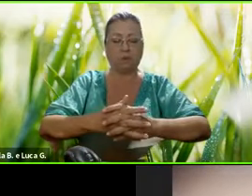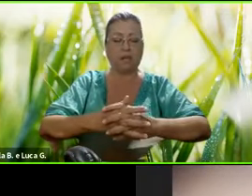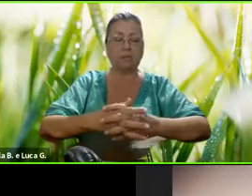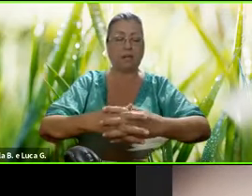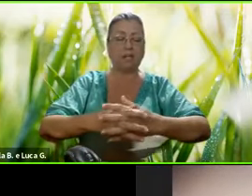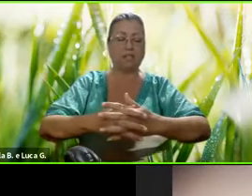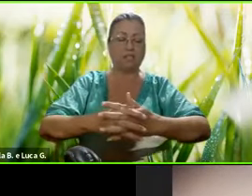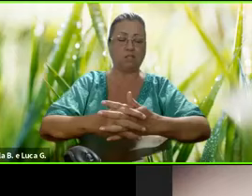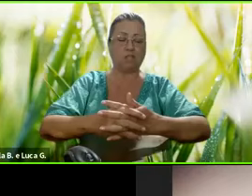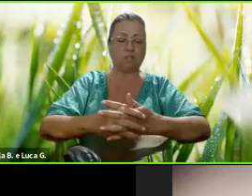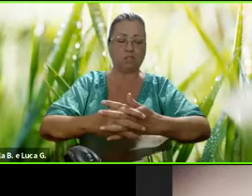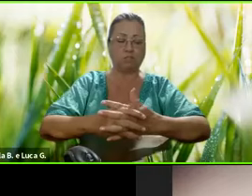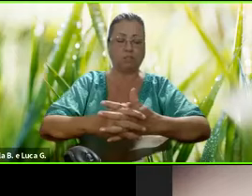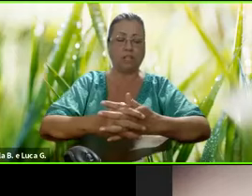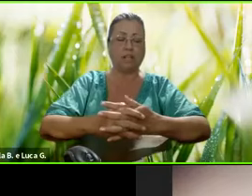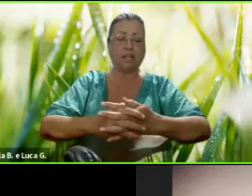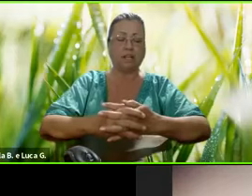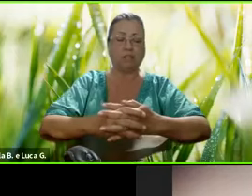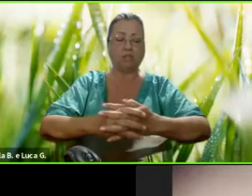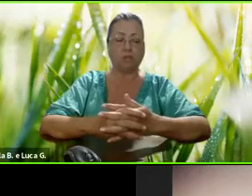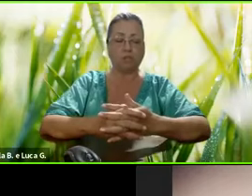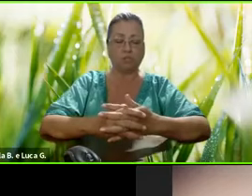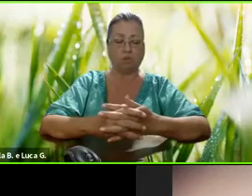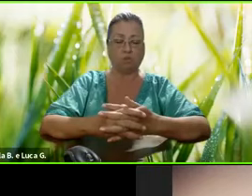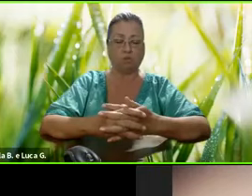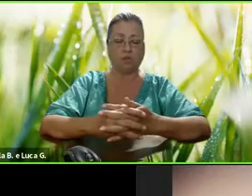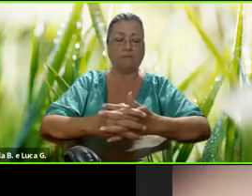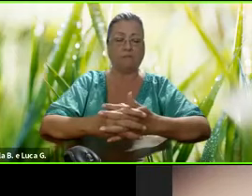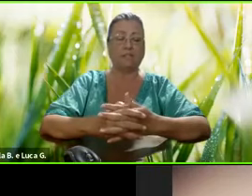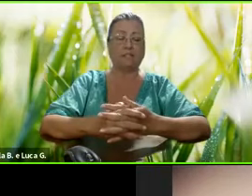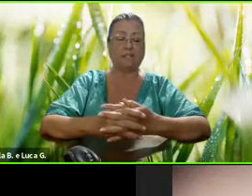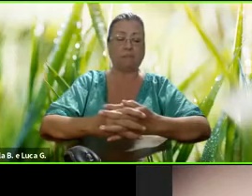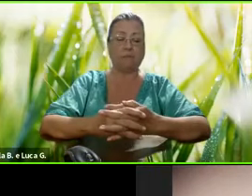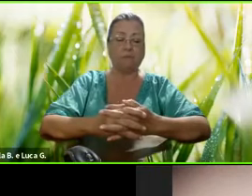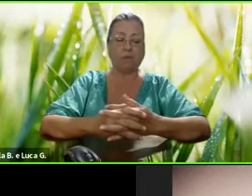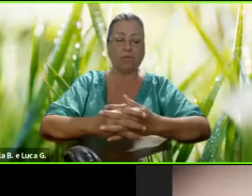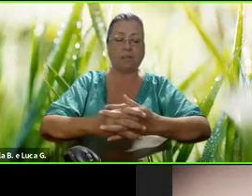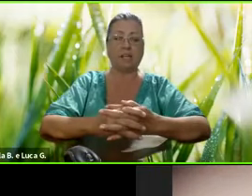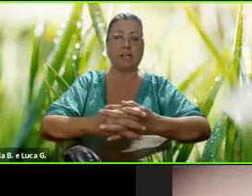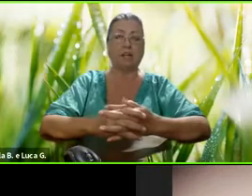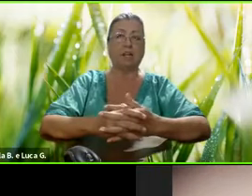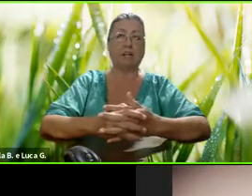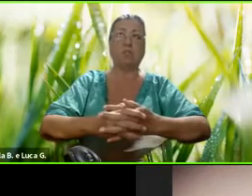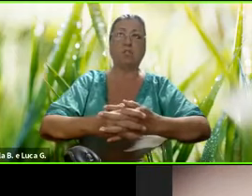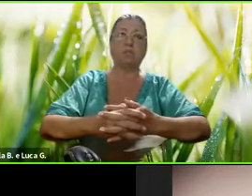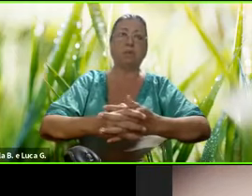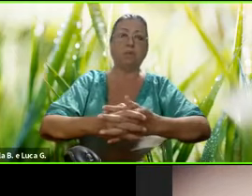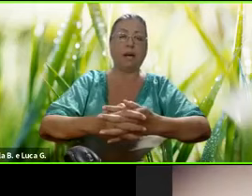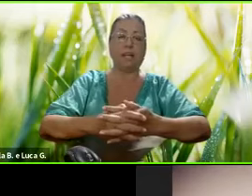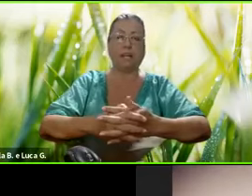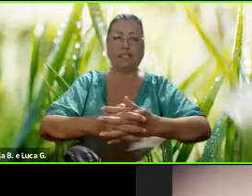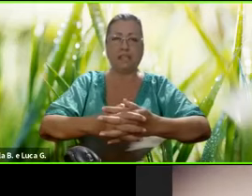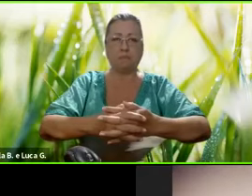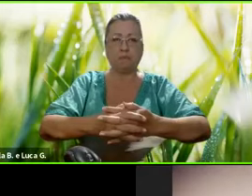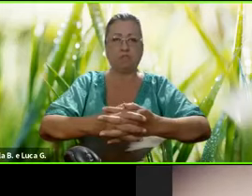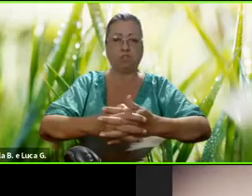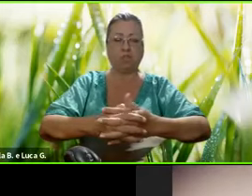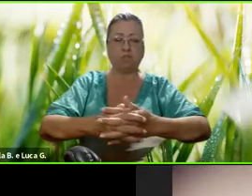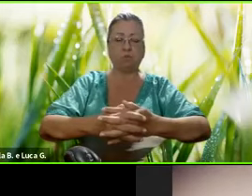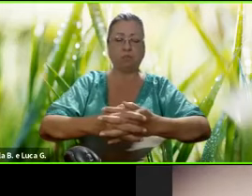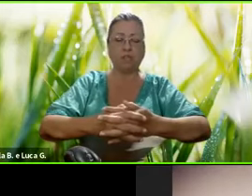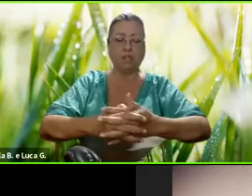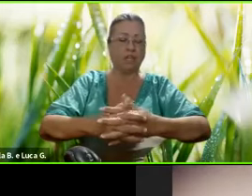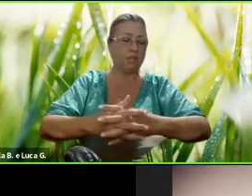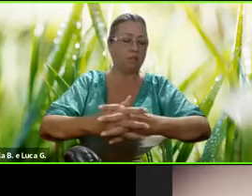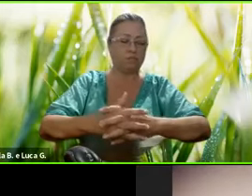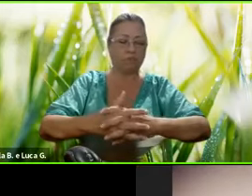nostri problemi, alle nostre situazioni che dobbiamo risolvere. Sappiamo che il mondo spirituale è sempre vicino